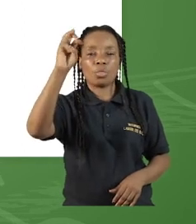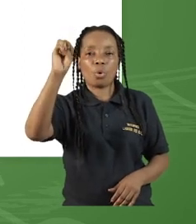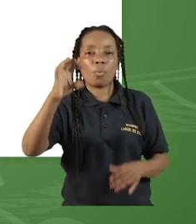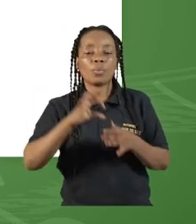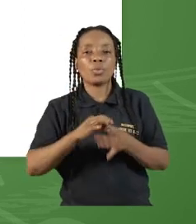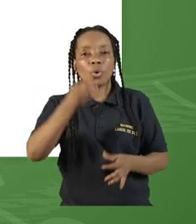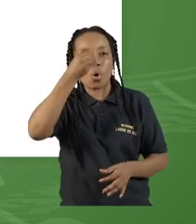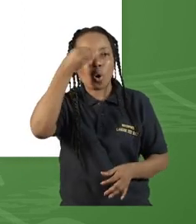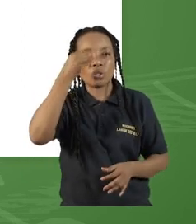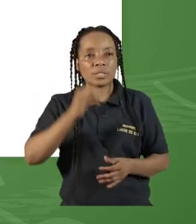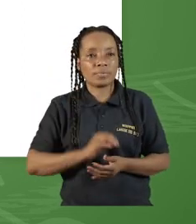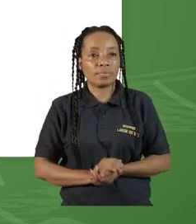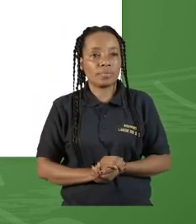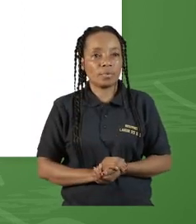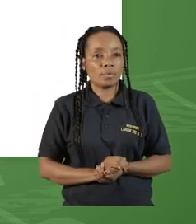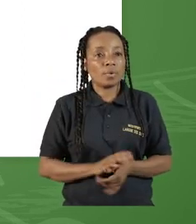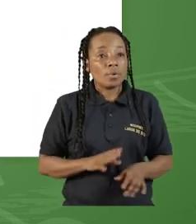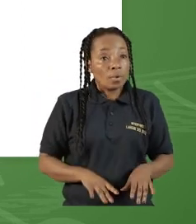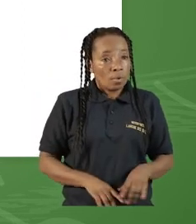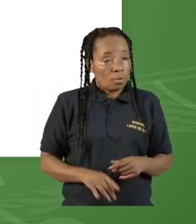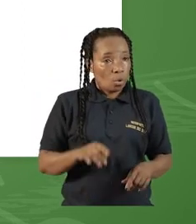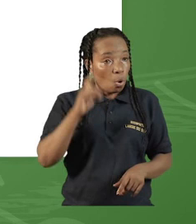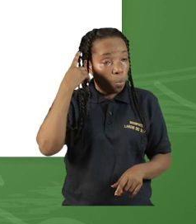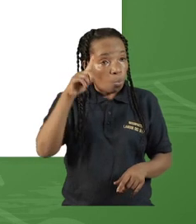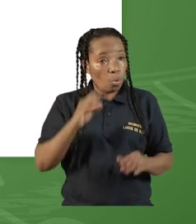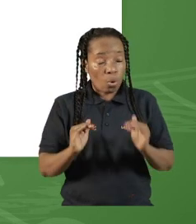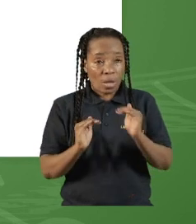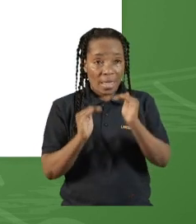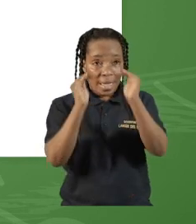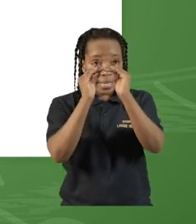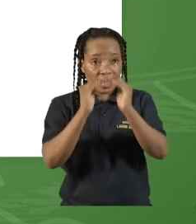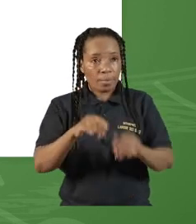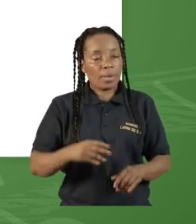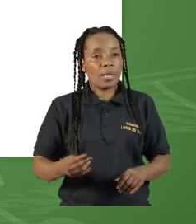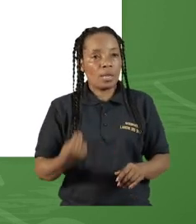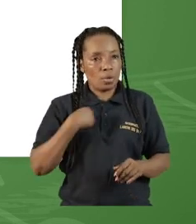nous devons ajouter le coefficient 2 à côté de la formule de O2.